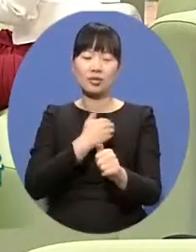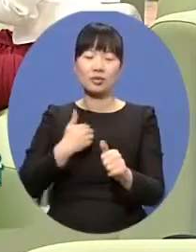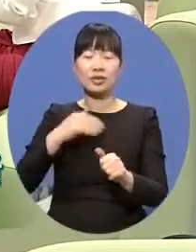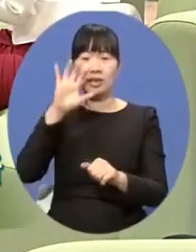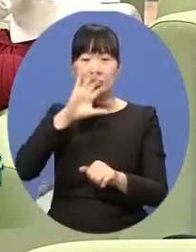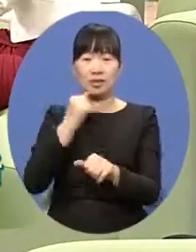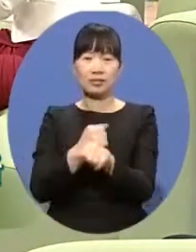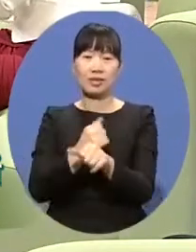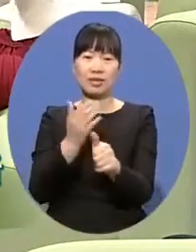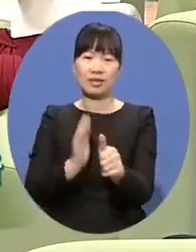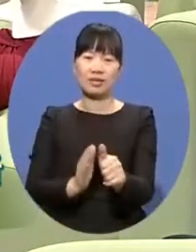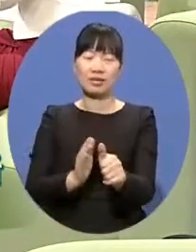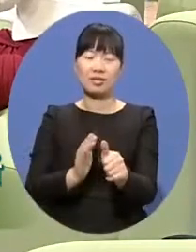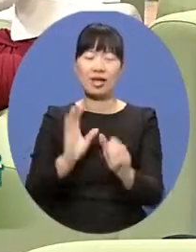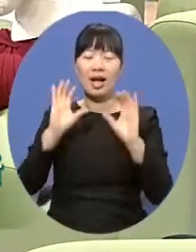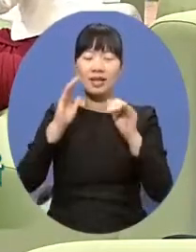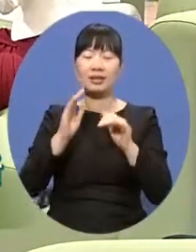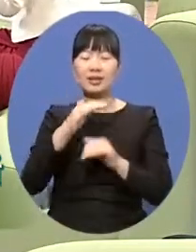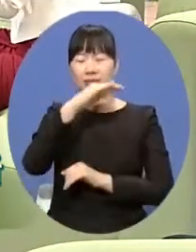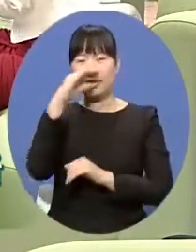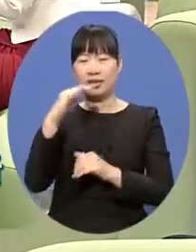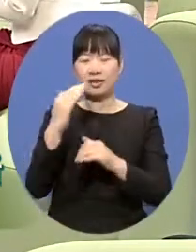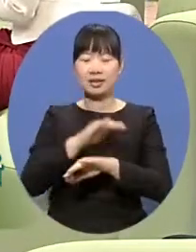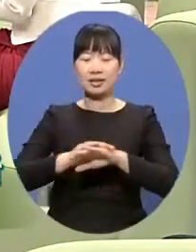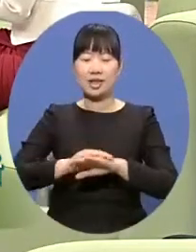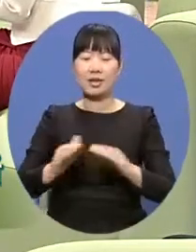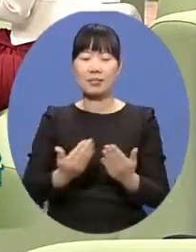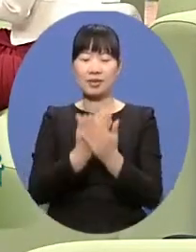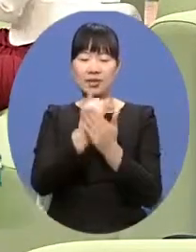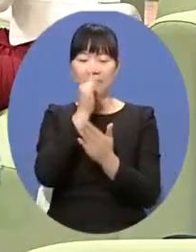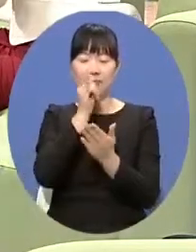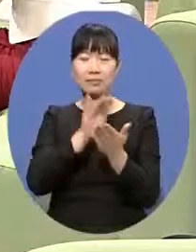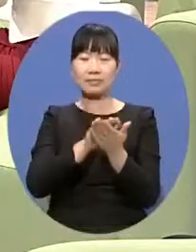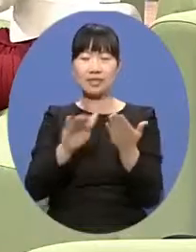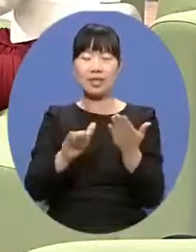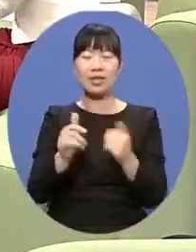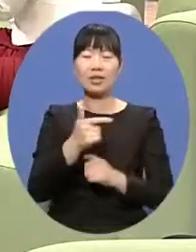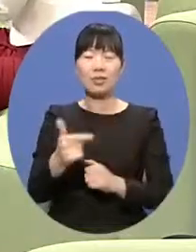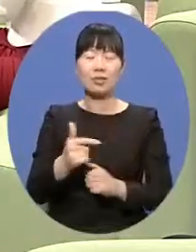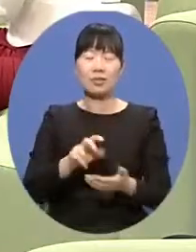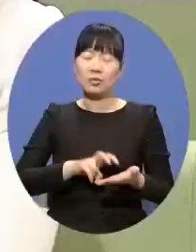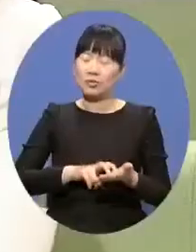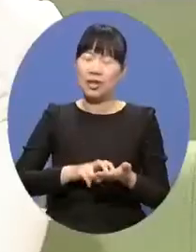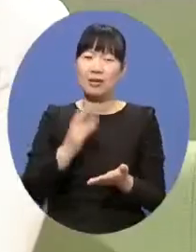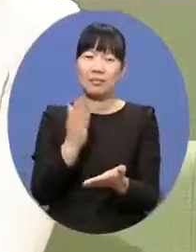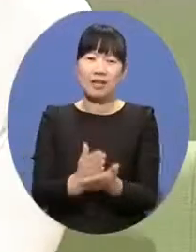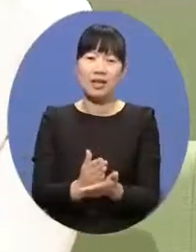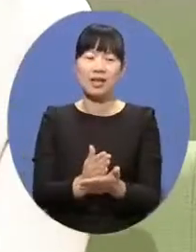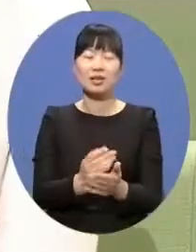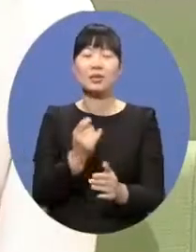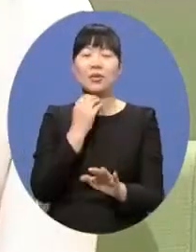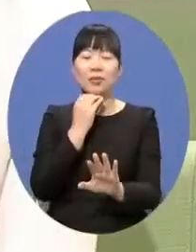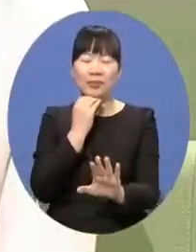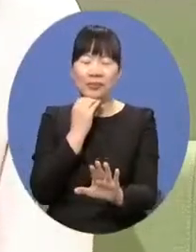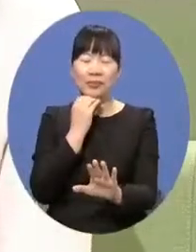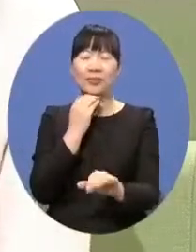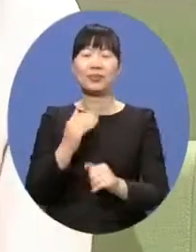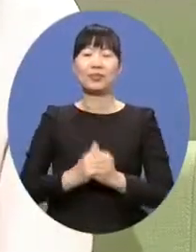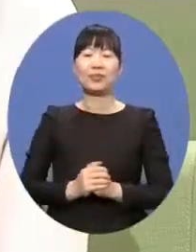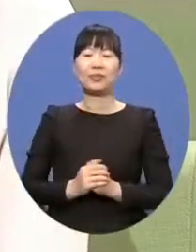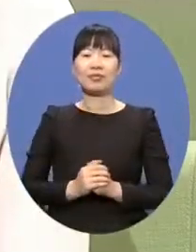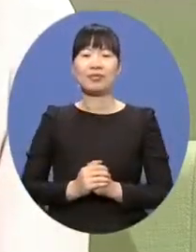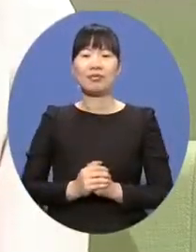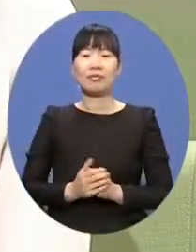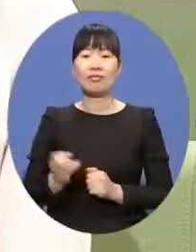연습하셔야 아이들이 정상적으로 잘 발달할 수 있습니다. 그러니까 네. 너무 불안해하지 마시고요. 좀만 기다려보세요. 네. 그리고